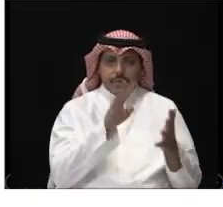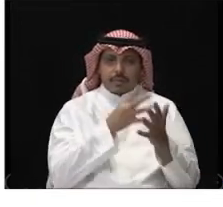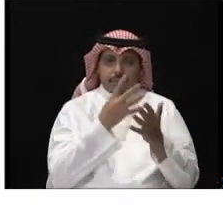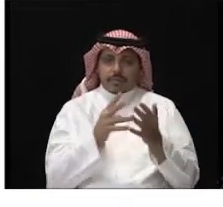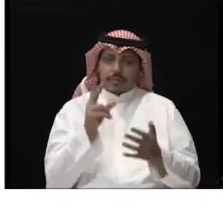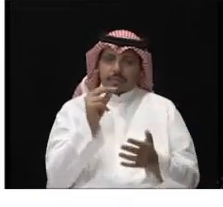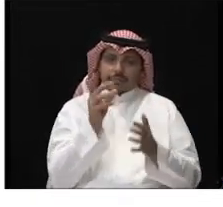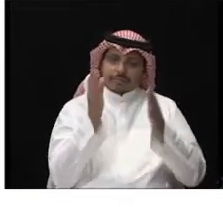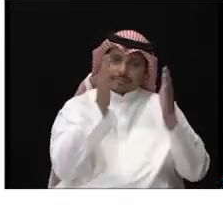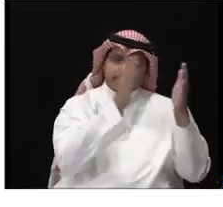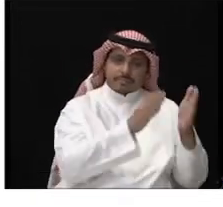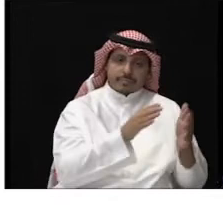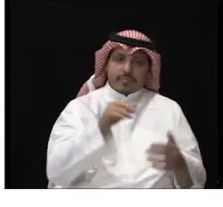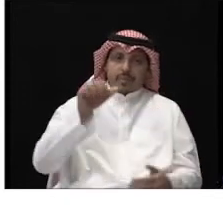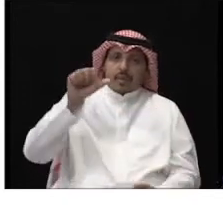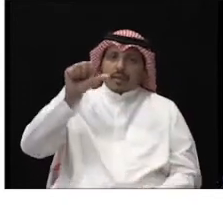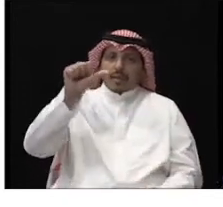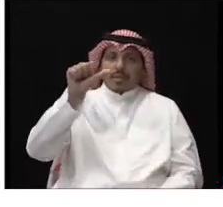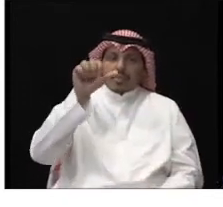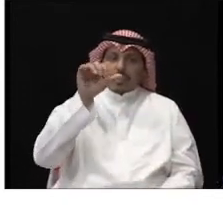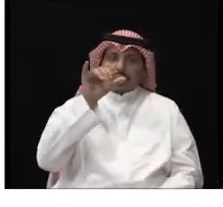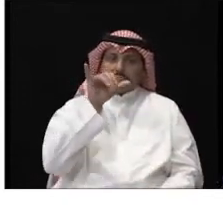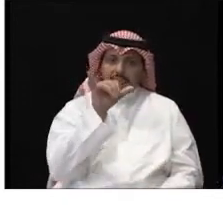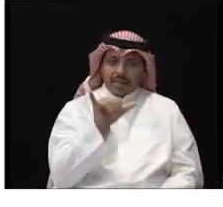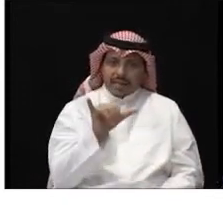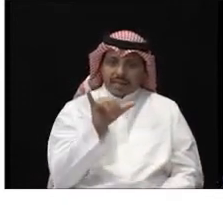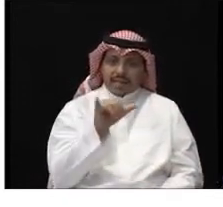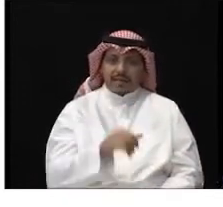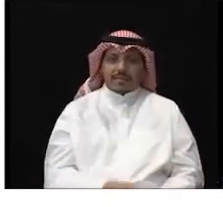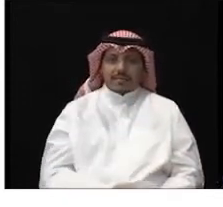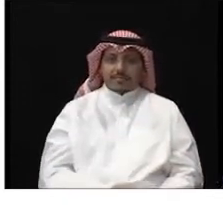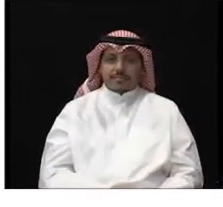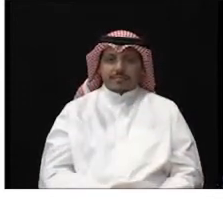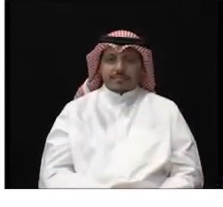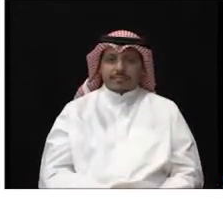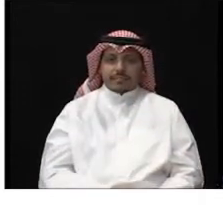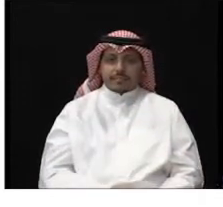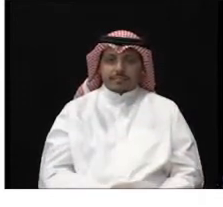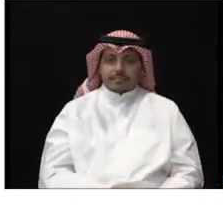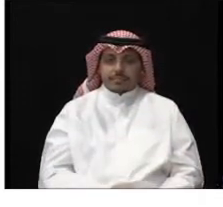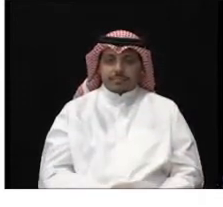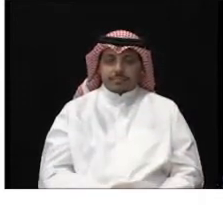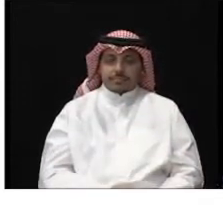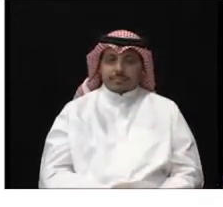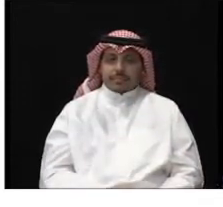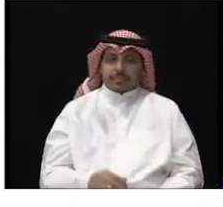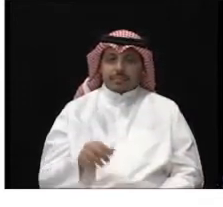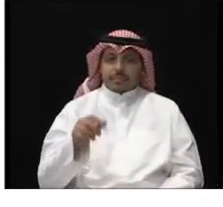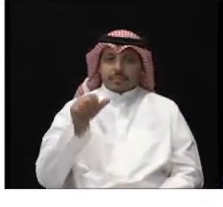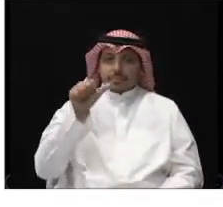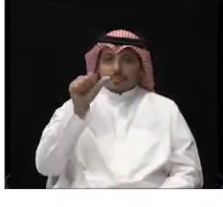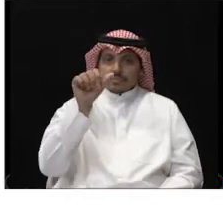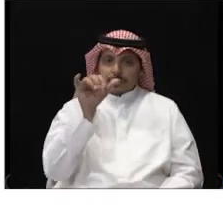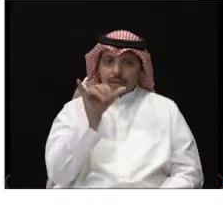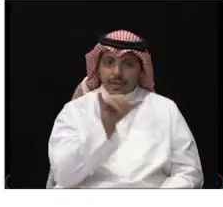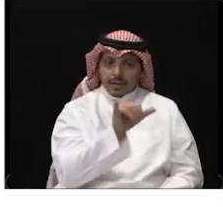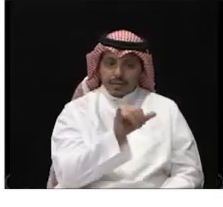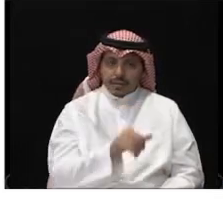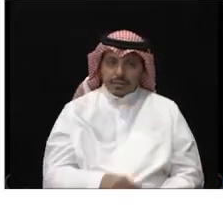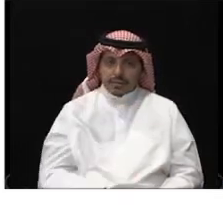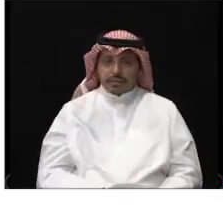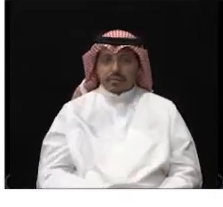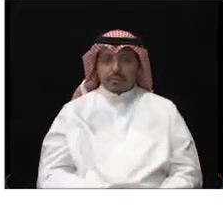ممتاز، رائع جدا، ضي. لماذا؟ لأنها صوت طويل. أحسنتم، الياء هنا تمد